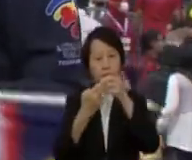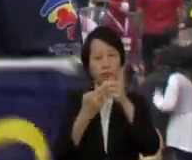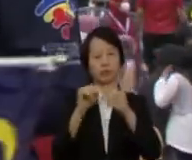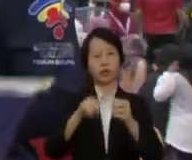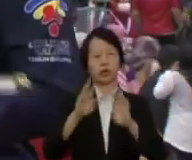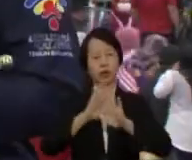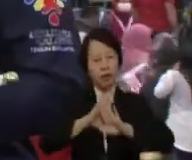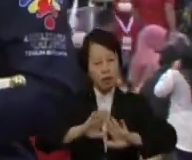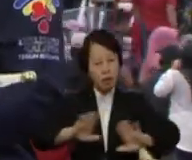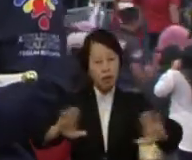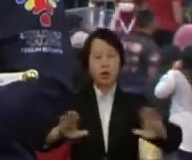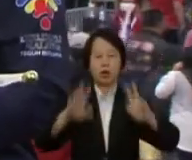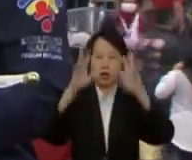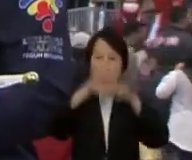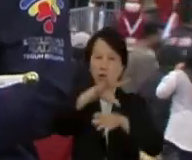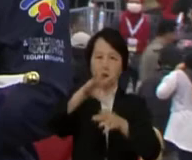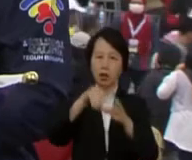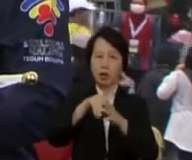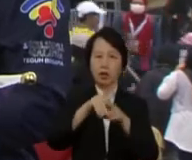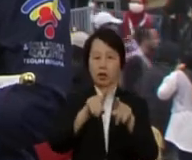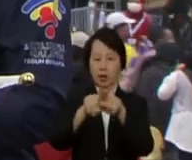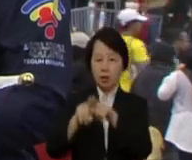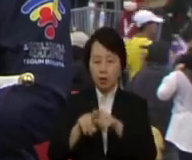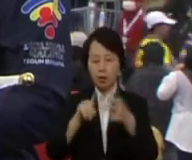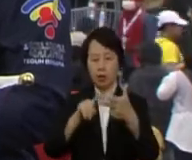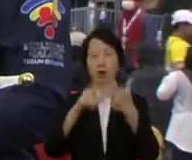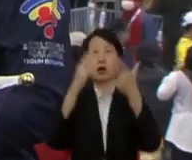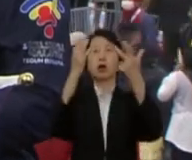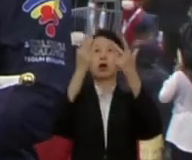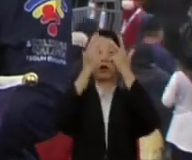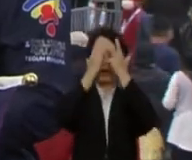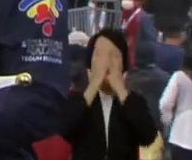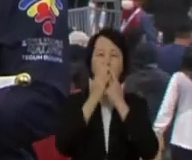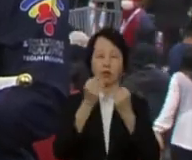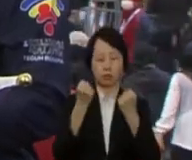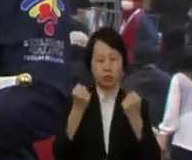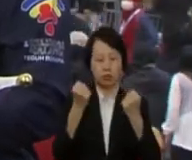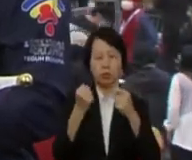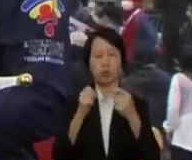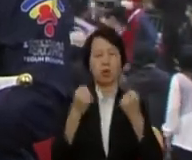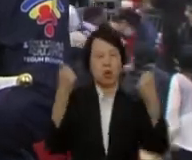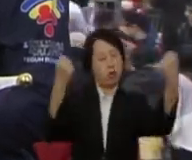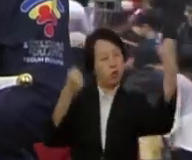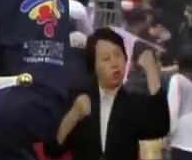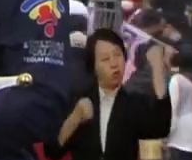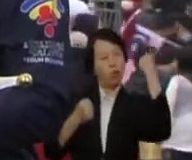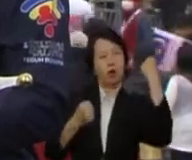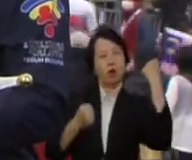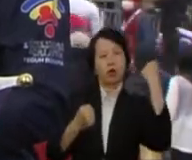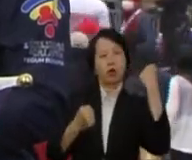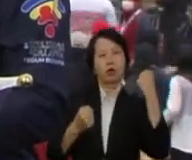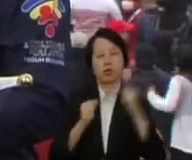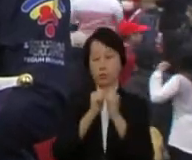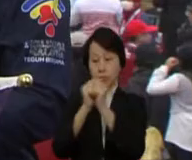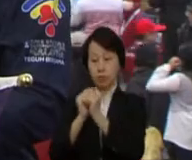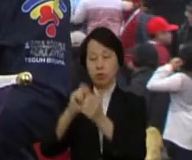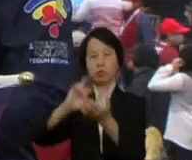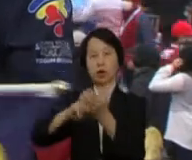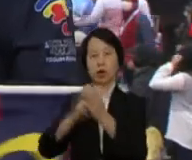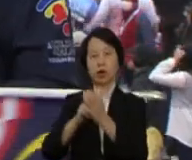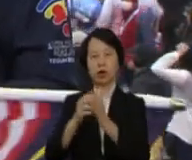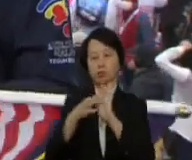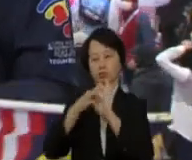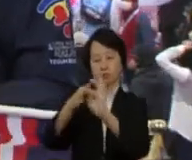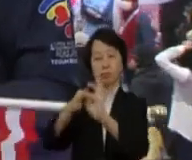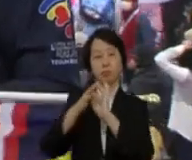dalam keharmonian, keterangkuman, kebersamaan dan kesyukuran. Teguh bermaksud kuat dan utuh. Bersama bermaksud